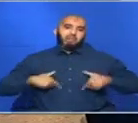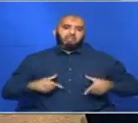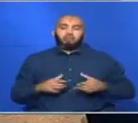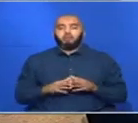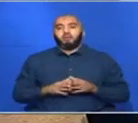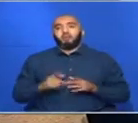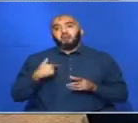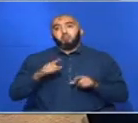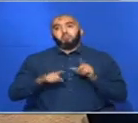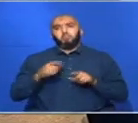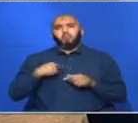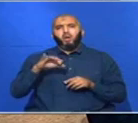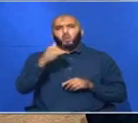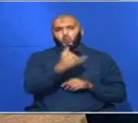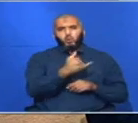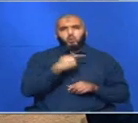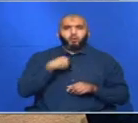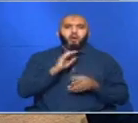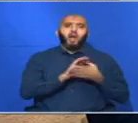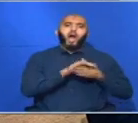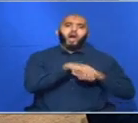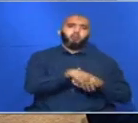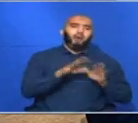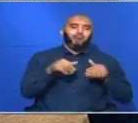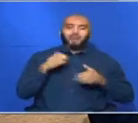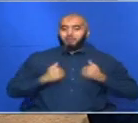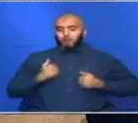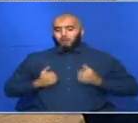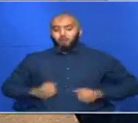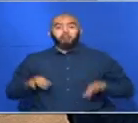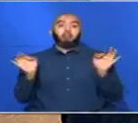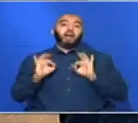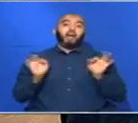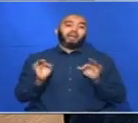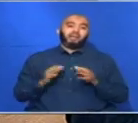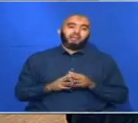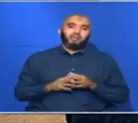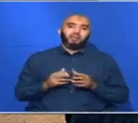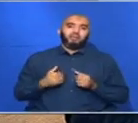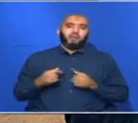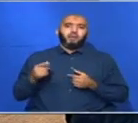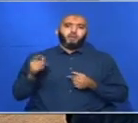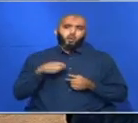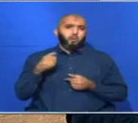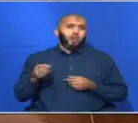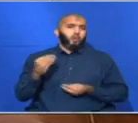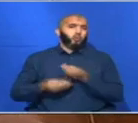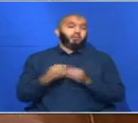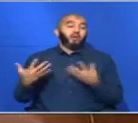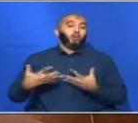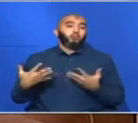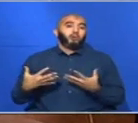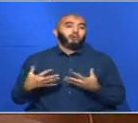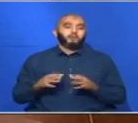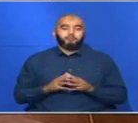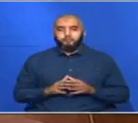طهاره فهل ذلك صح كان صحيحا ام كانت على خطا الطهاره تنقسم الى